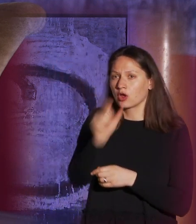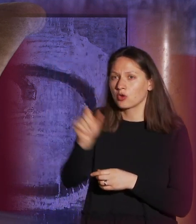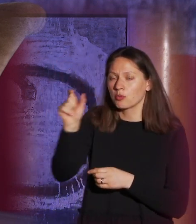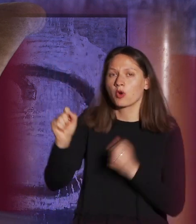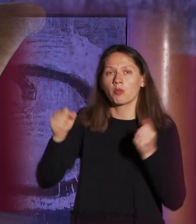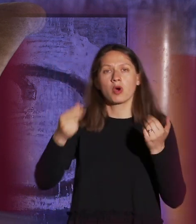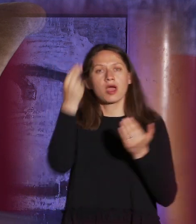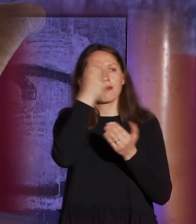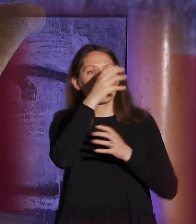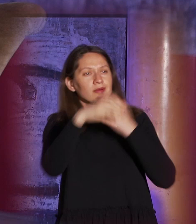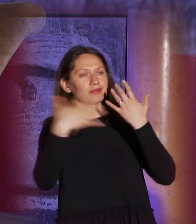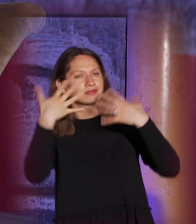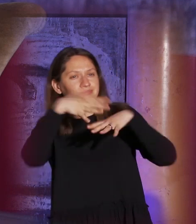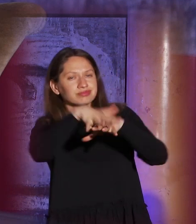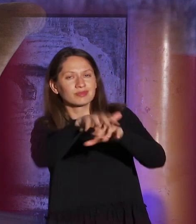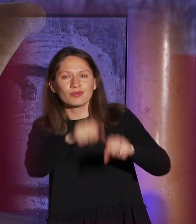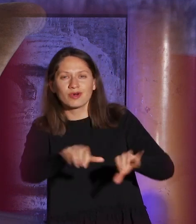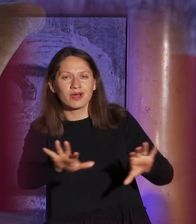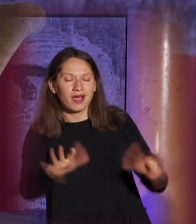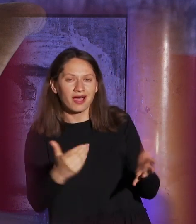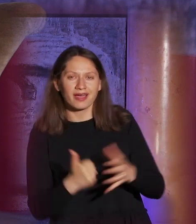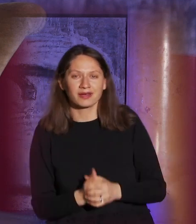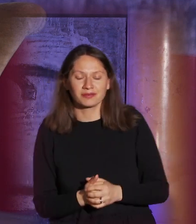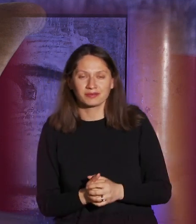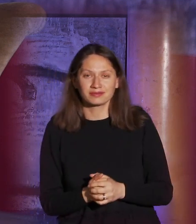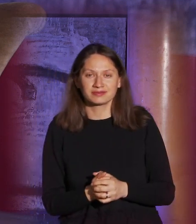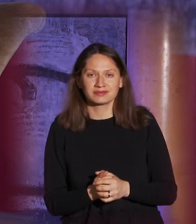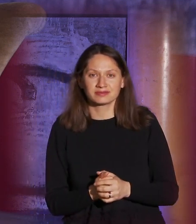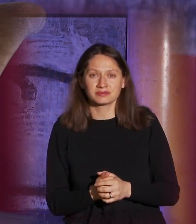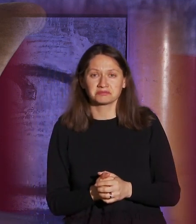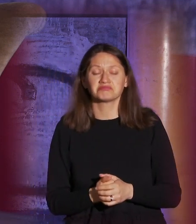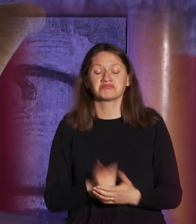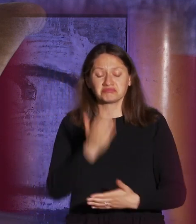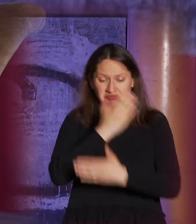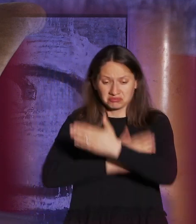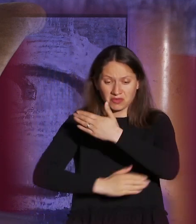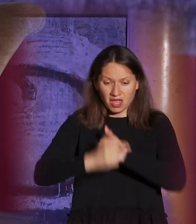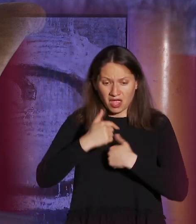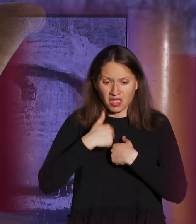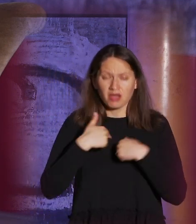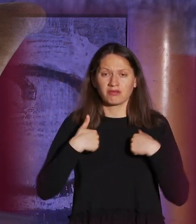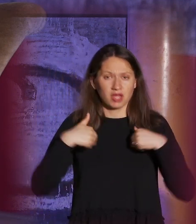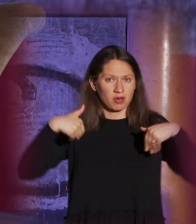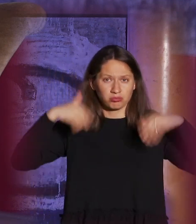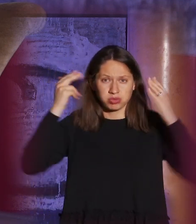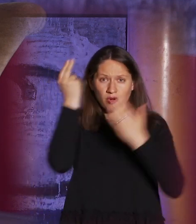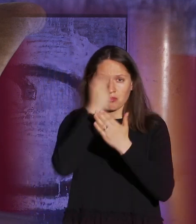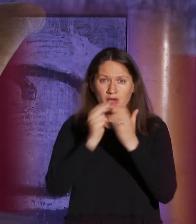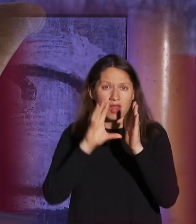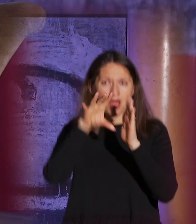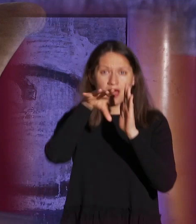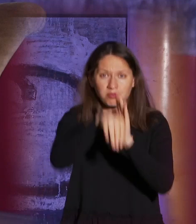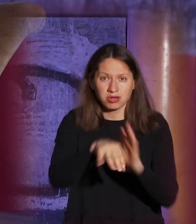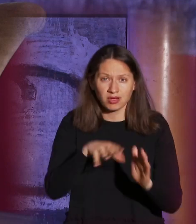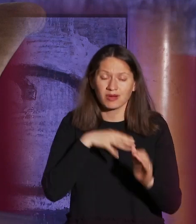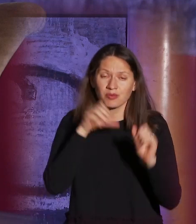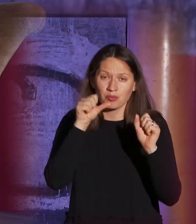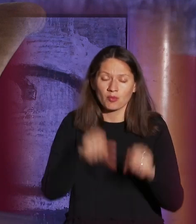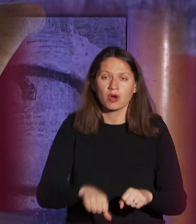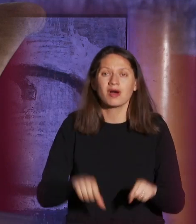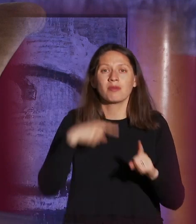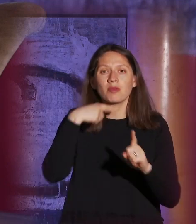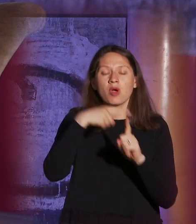meno pasaulį. Apie tai, kad neįgalumas netrukdo būti mene ir kaip garsinis vaizdavimas gali